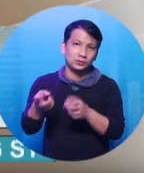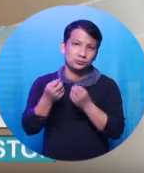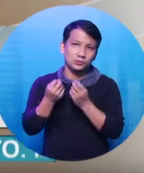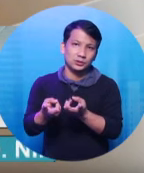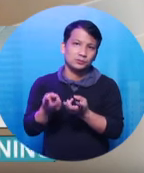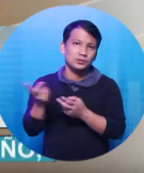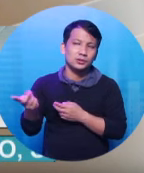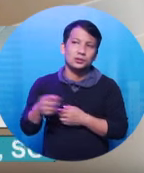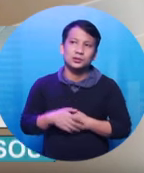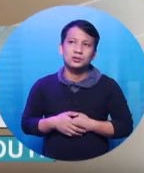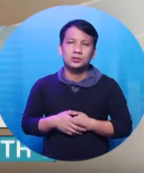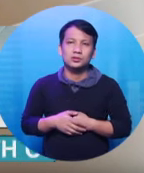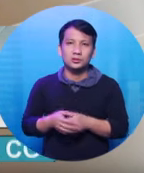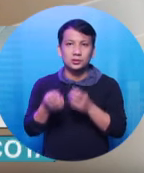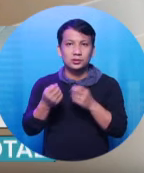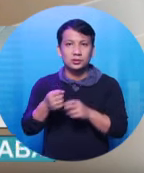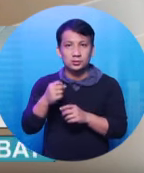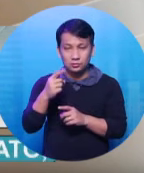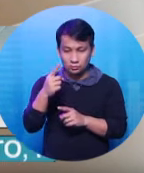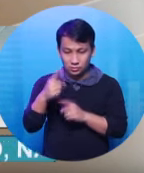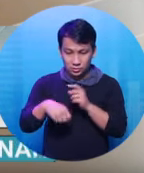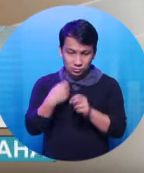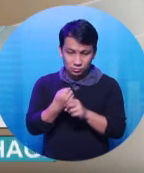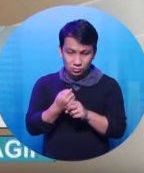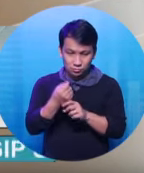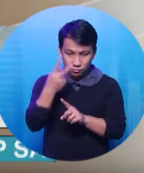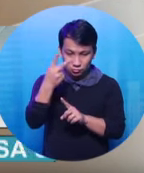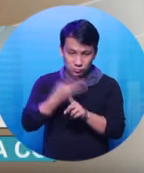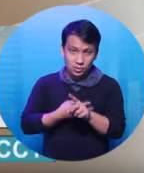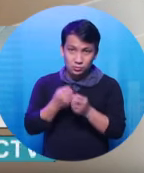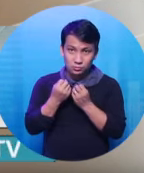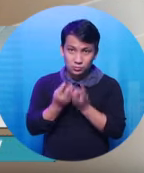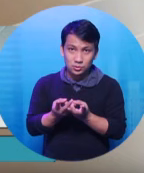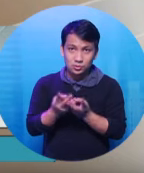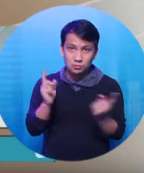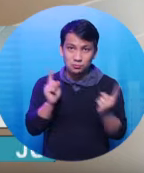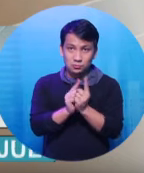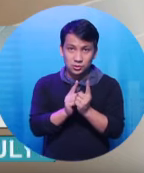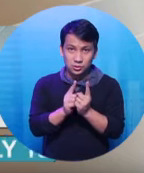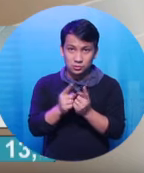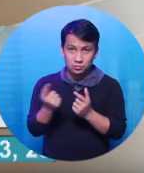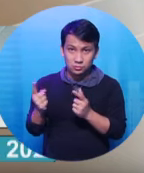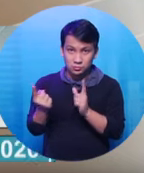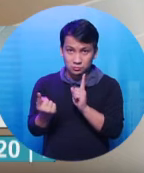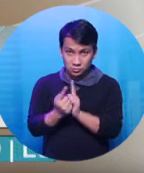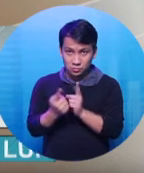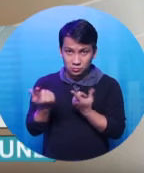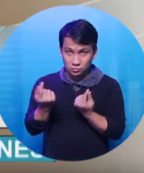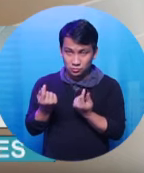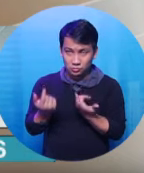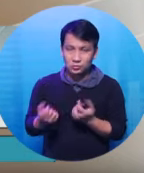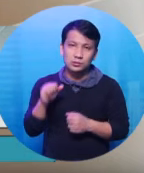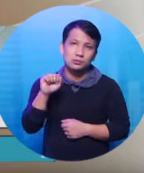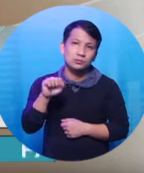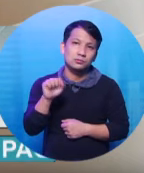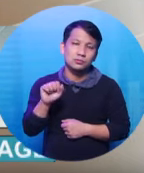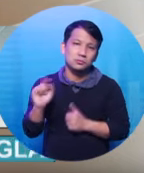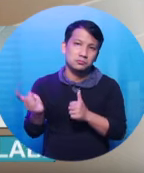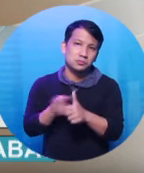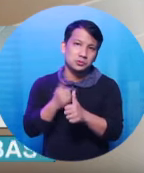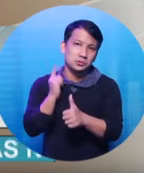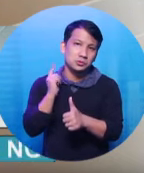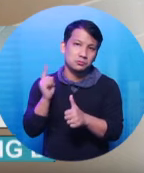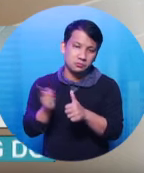magkalibin. Ah, 1 year and 2 months kayo magkalibin. Pero first time lang niya ito nagawa sa inyo. Opo.